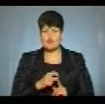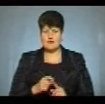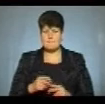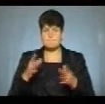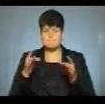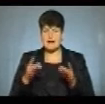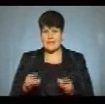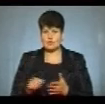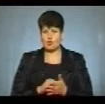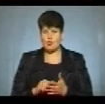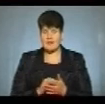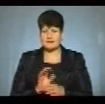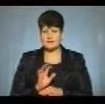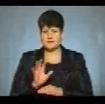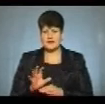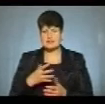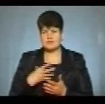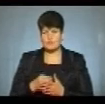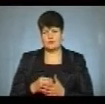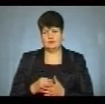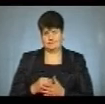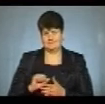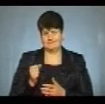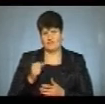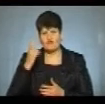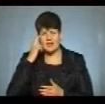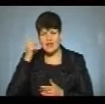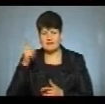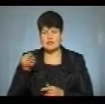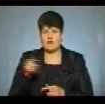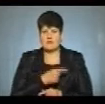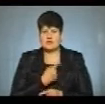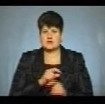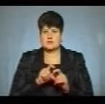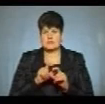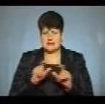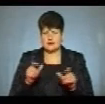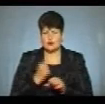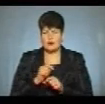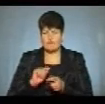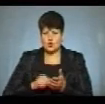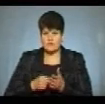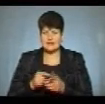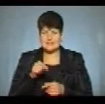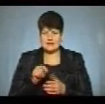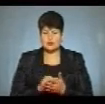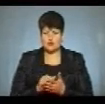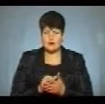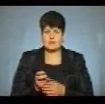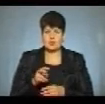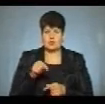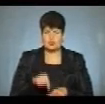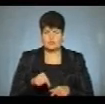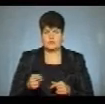пакет документів чоловіки пересилали своєму спільнику до Києва, який через медзаклади оформляв довідки. Із цими документами учасники бойових дій проходили